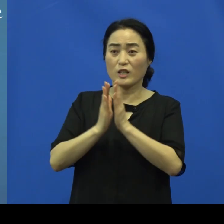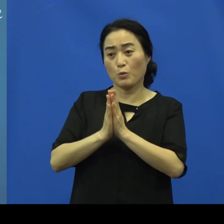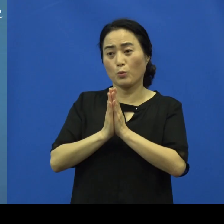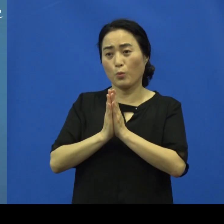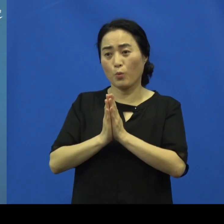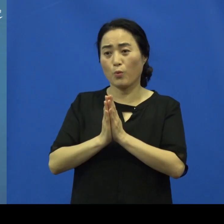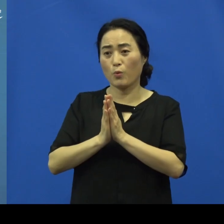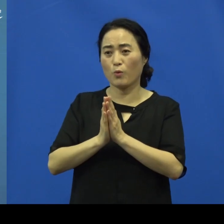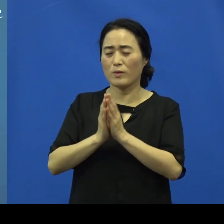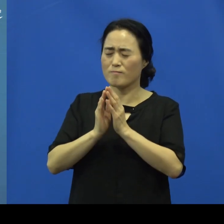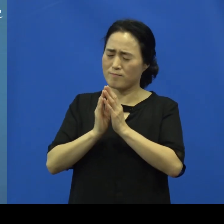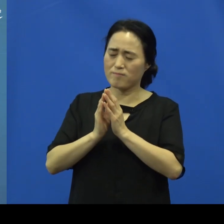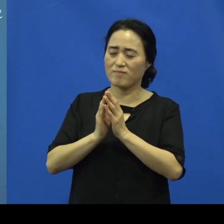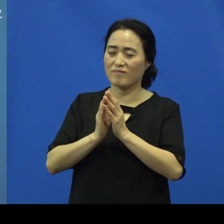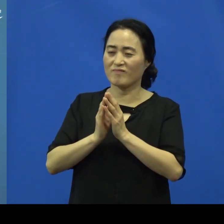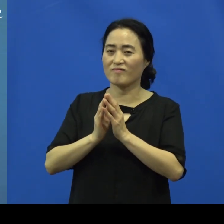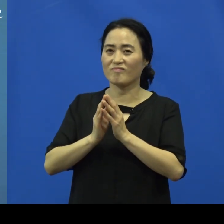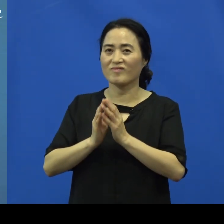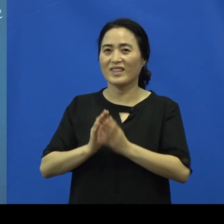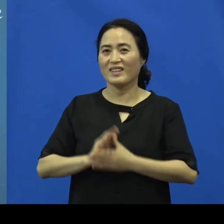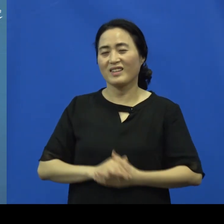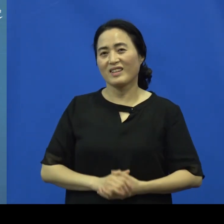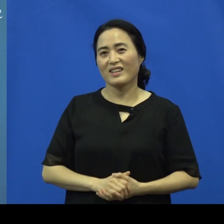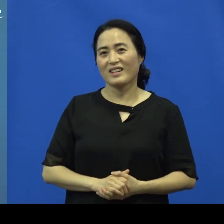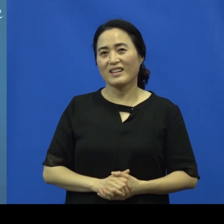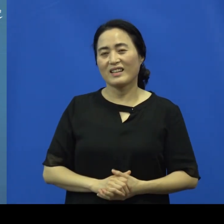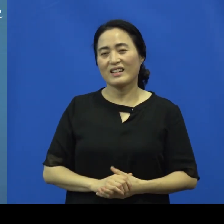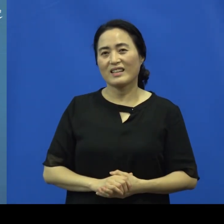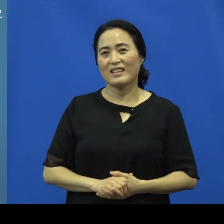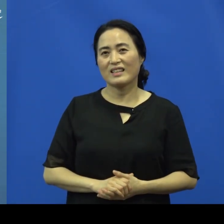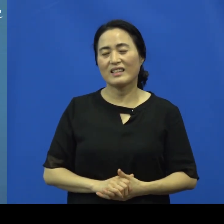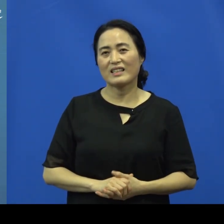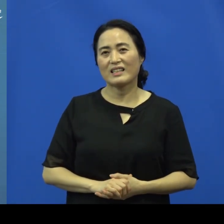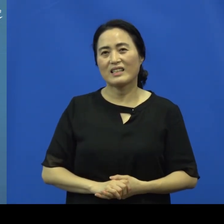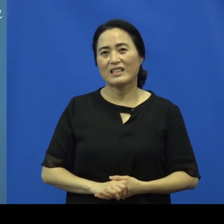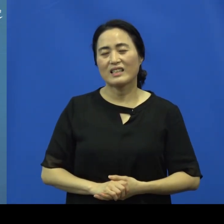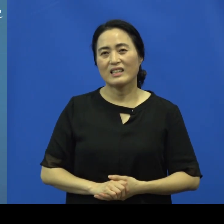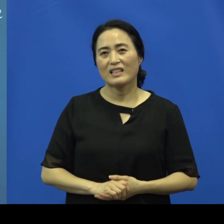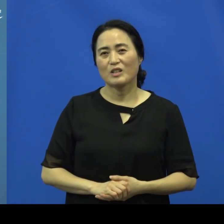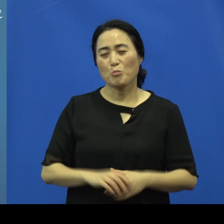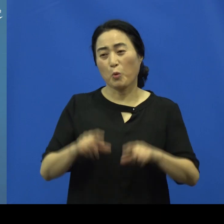방에 들어갔다가 튀어나와 버릴 거예요. 무엇 쓸데없는 짓을 나에게 시켰냐 그럴 거예요.